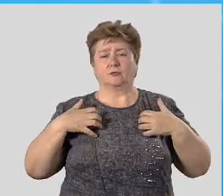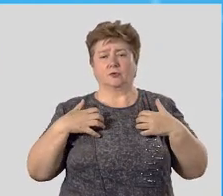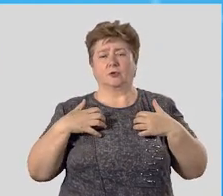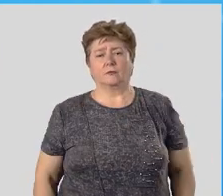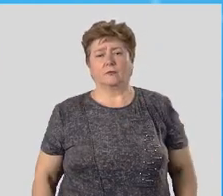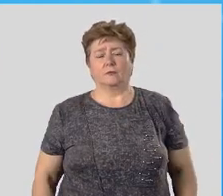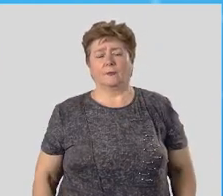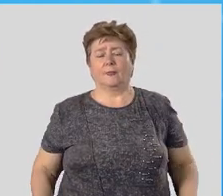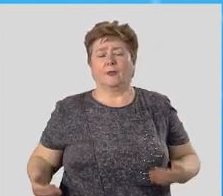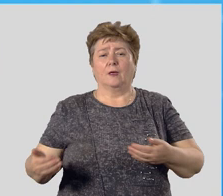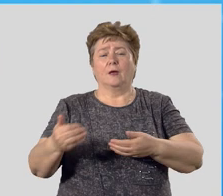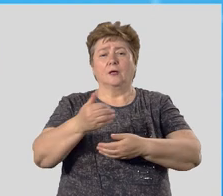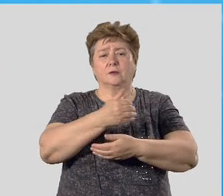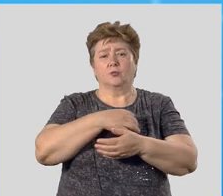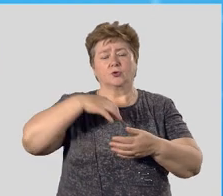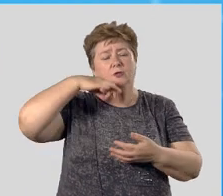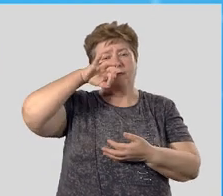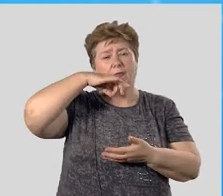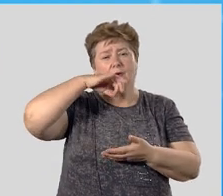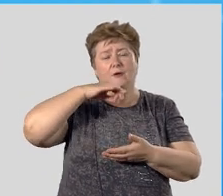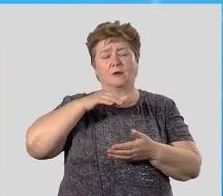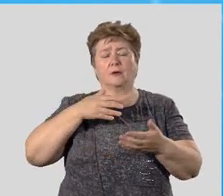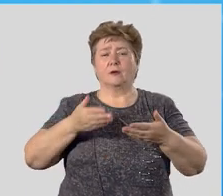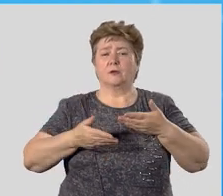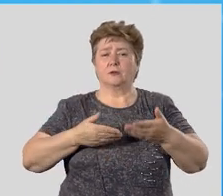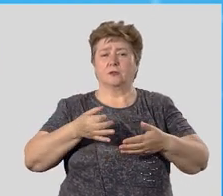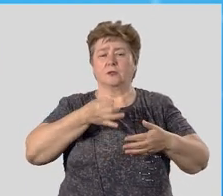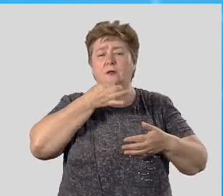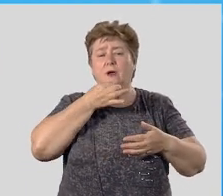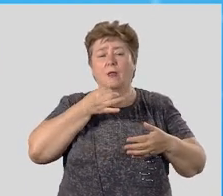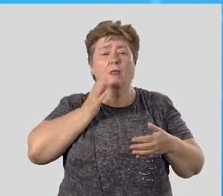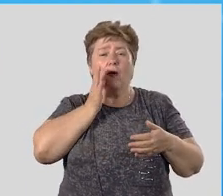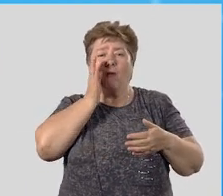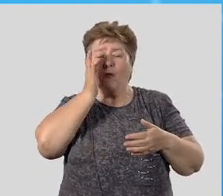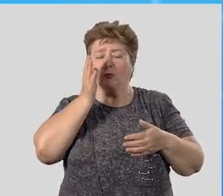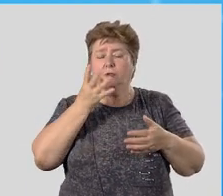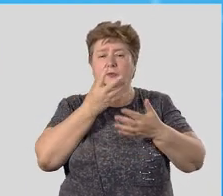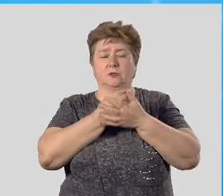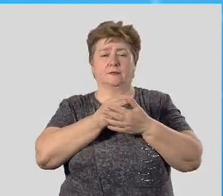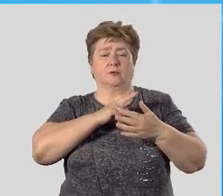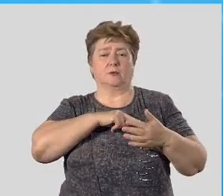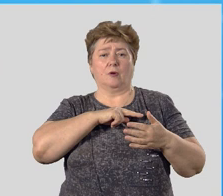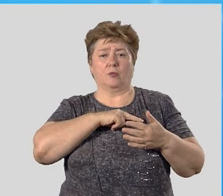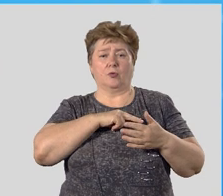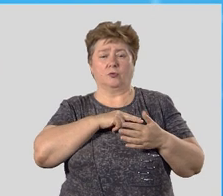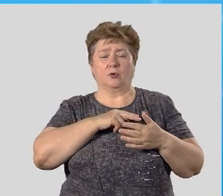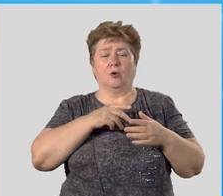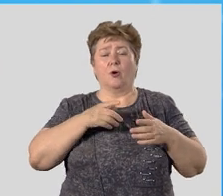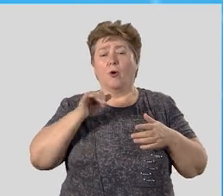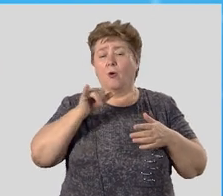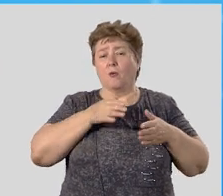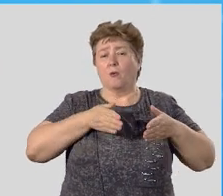животных. Сборщики винограда шли рано утром на свою работу. У